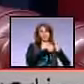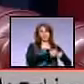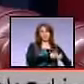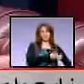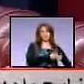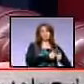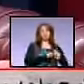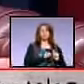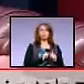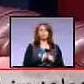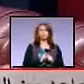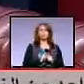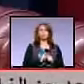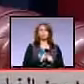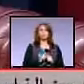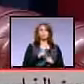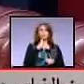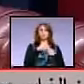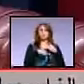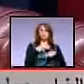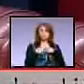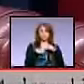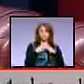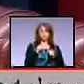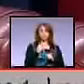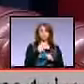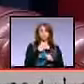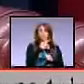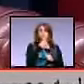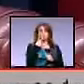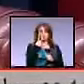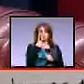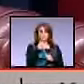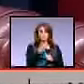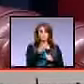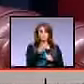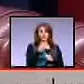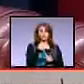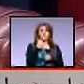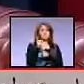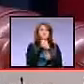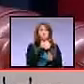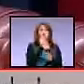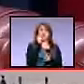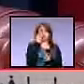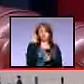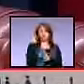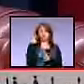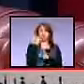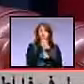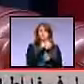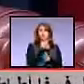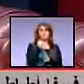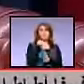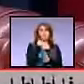هو وكل هذا الجيل العظيم. فكان بالنسبه له يعني يا كريم انت مخرج, حرام